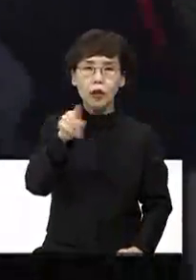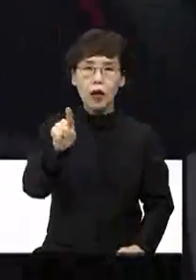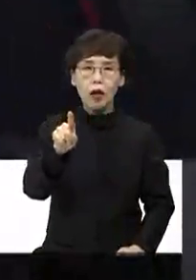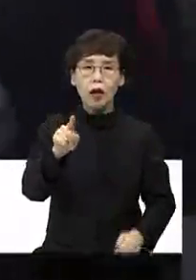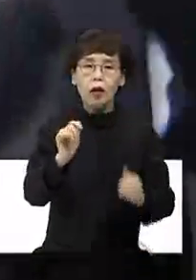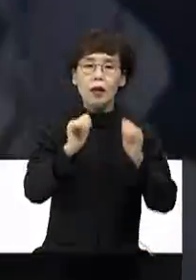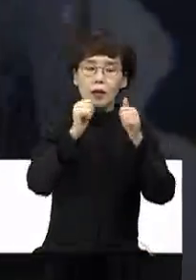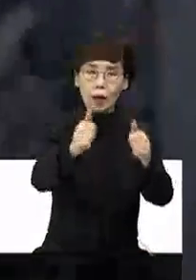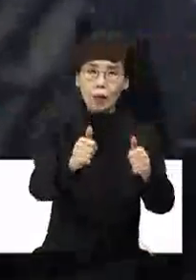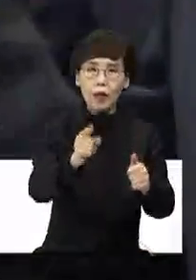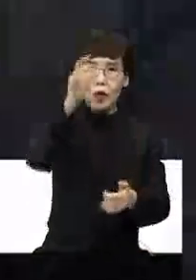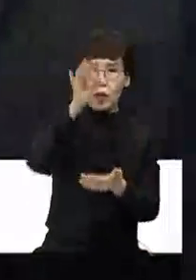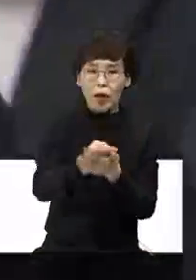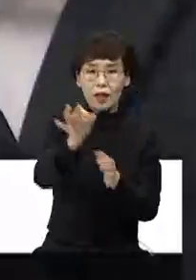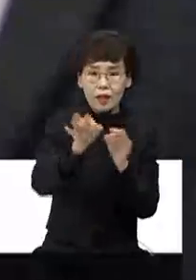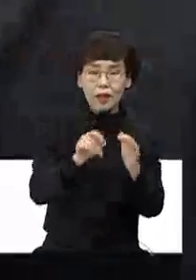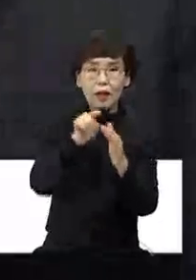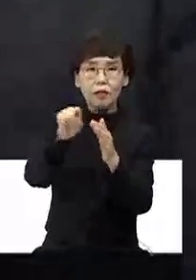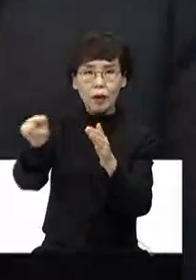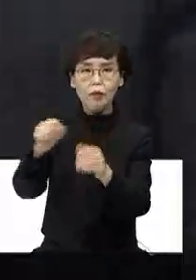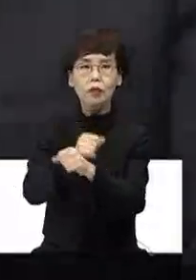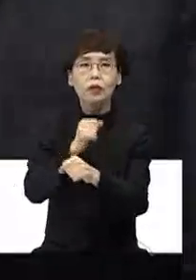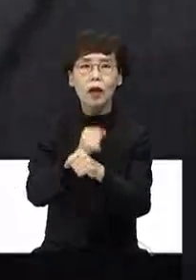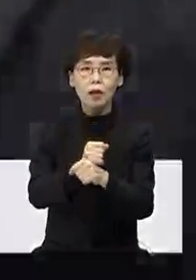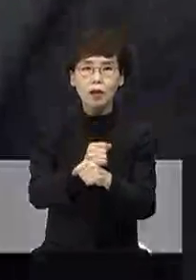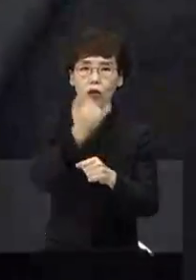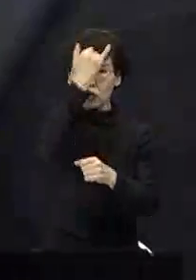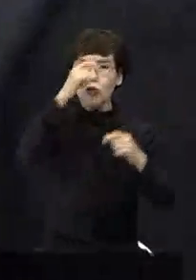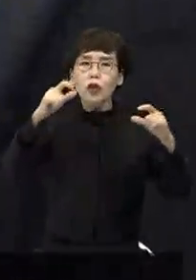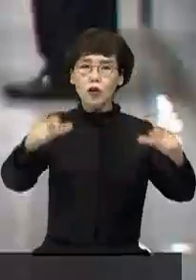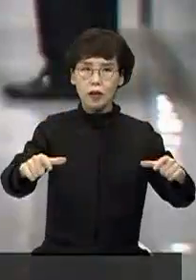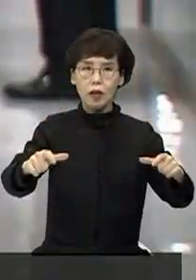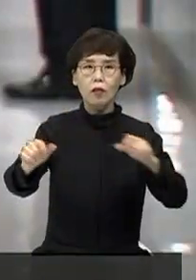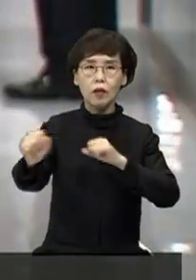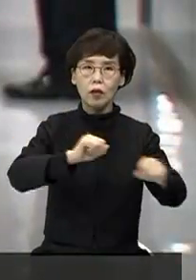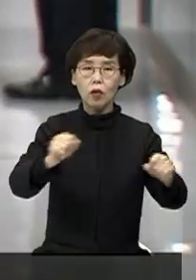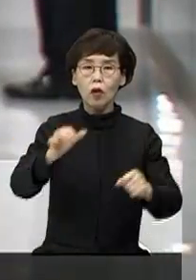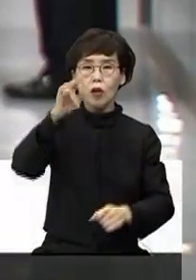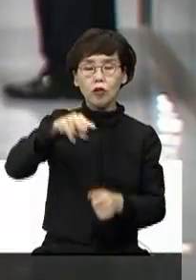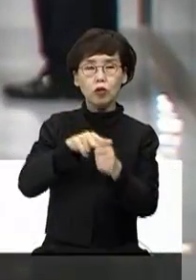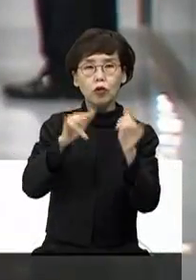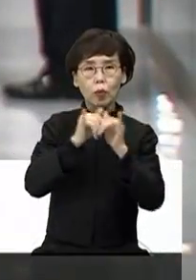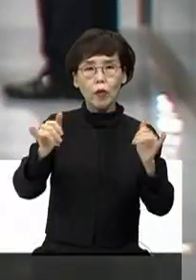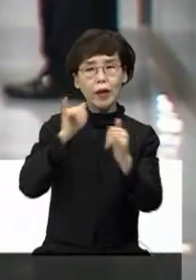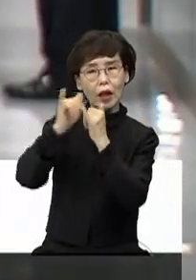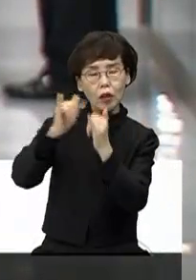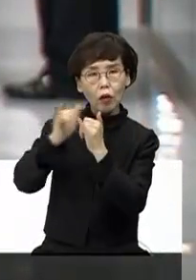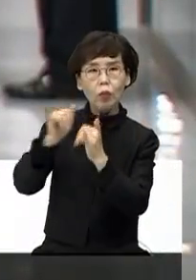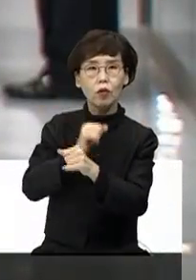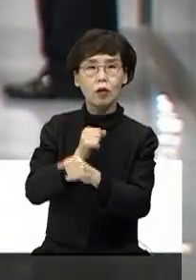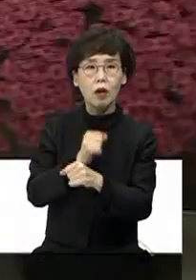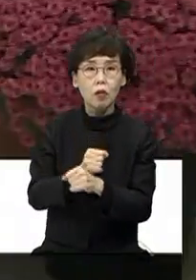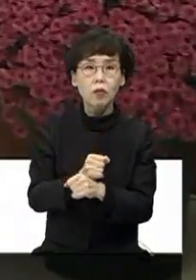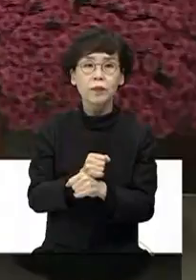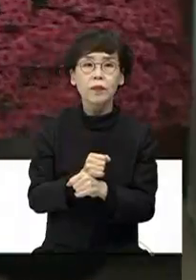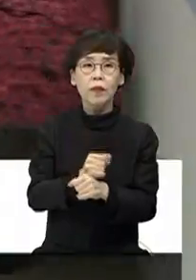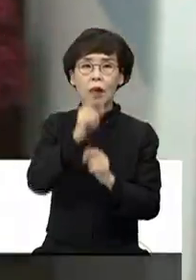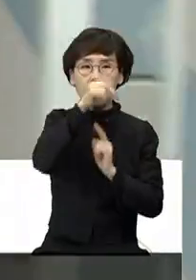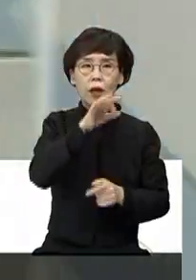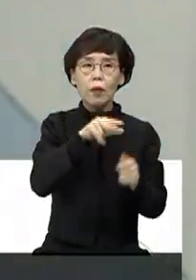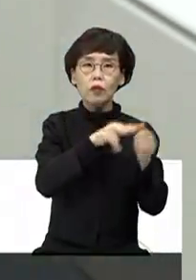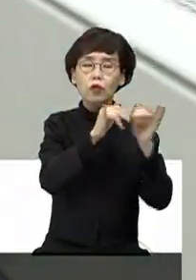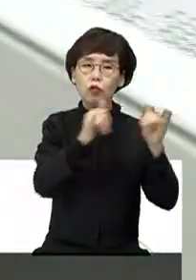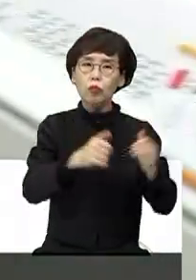중앙시장을 방문하는 등 충청권 공략에 집중했습니다. 유승민 후보는 언론 인터뷰를 잇따라 갖고 이재명